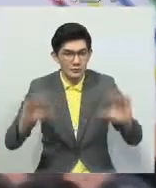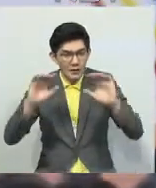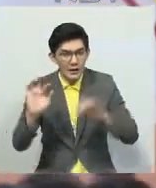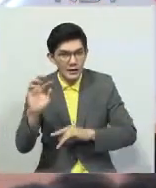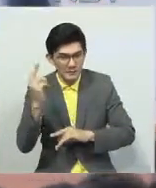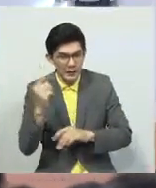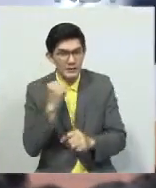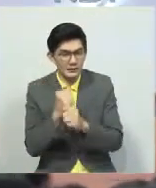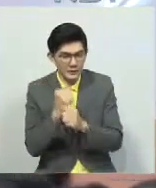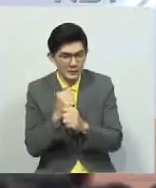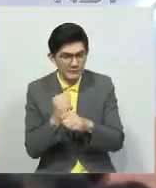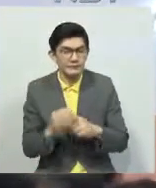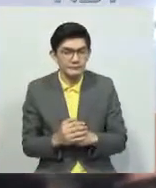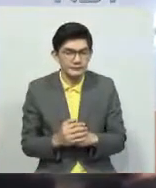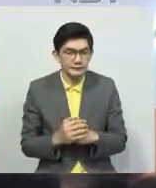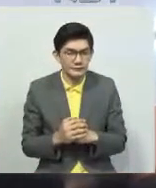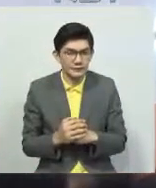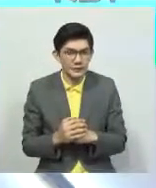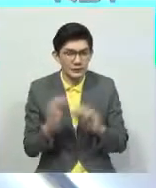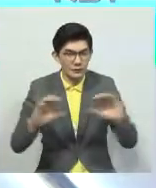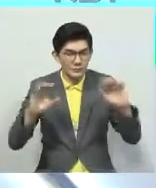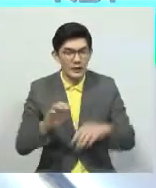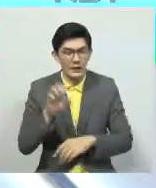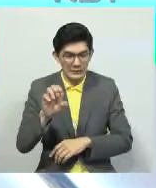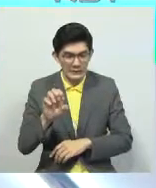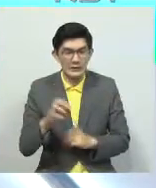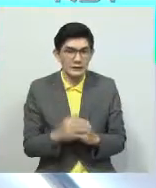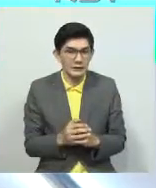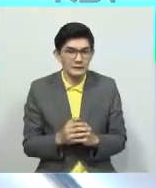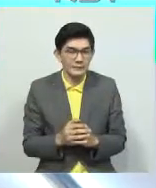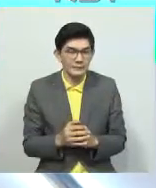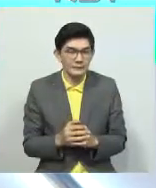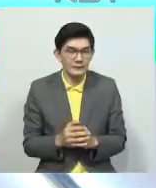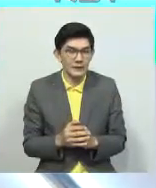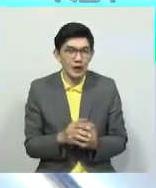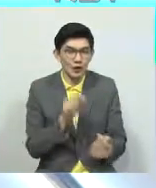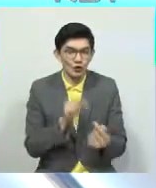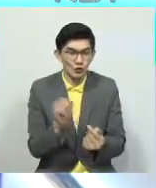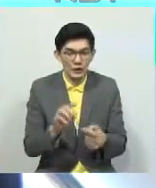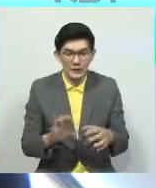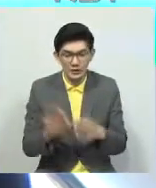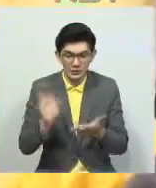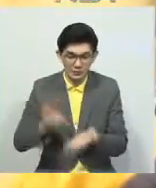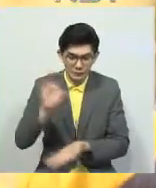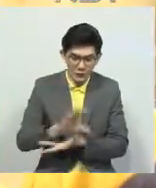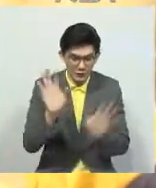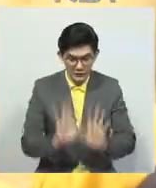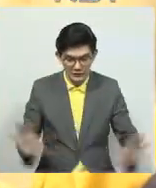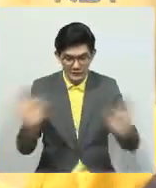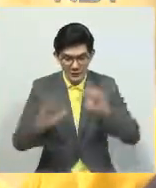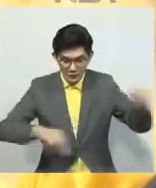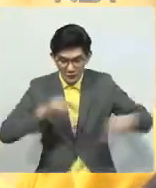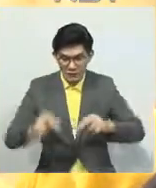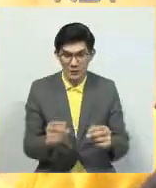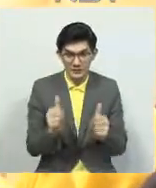าลที่กำลังเดินหน้าสู่รัฐบาลอิเล็กทรอนิกส์หรือ e-governmentโดยเฉพาะเรื่องของการใช้งบประมาณจะต้องคุ้มค่าตร